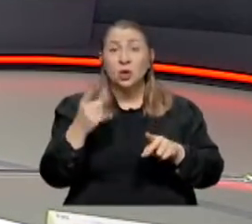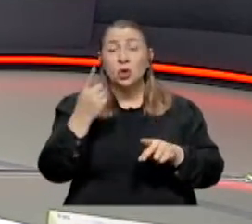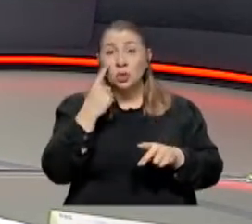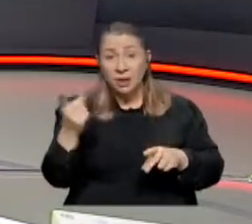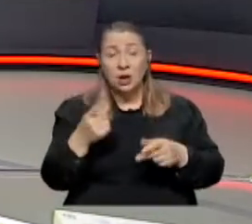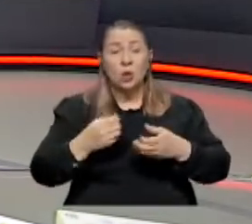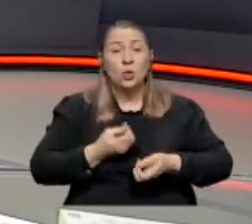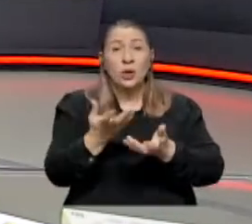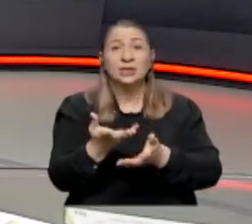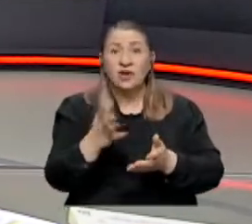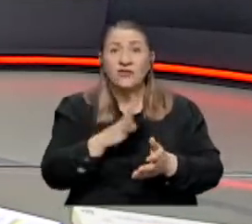hükümetle üretici arasında da var